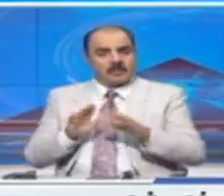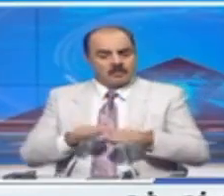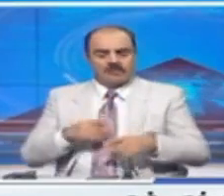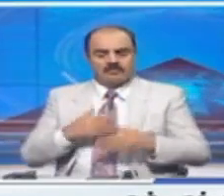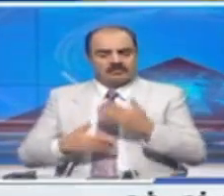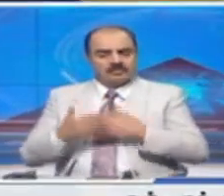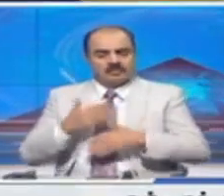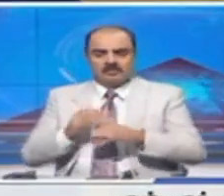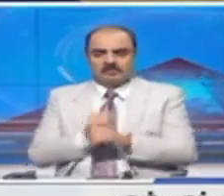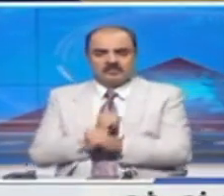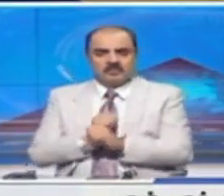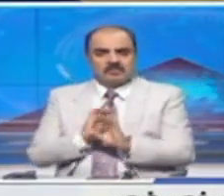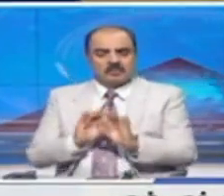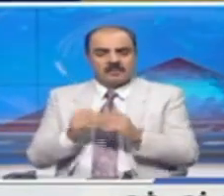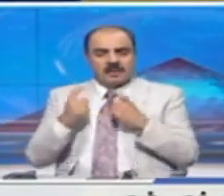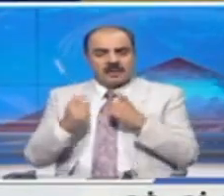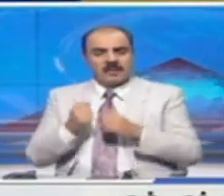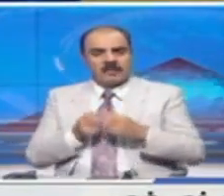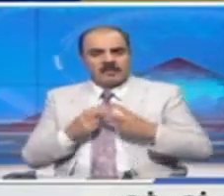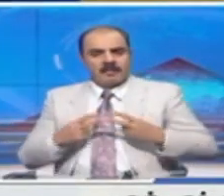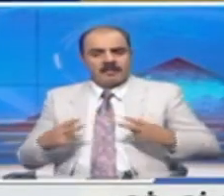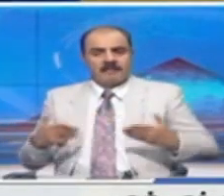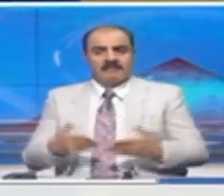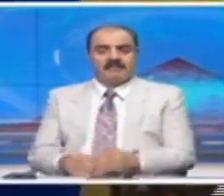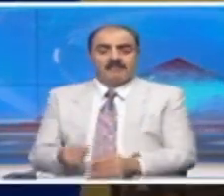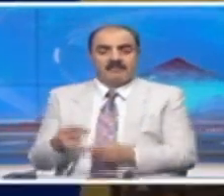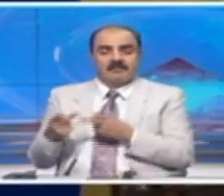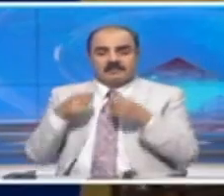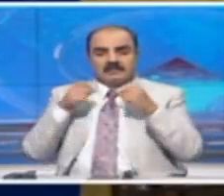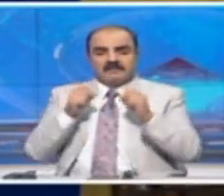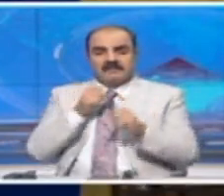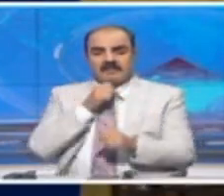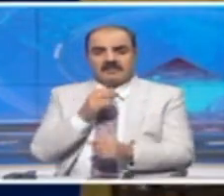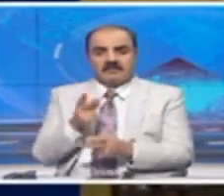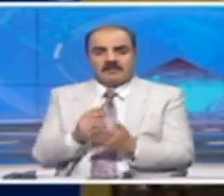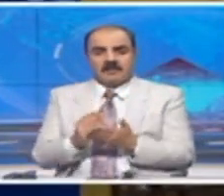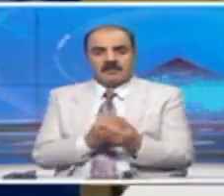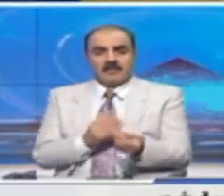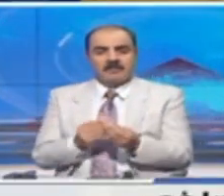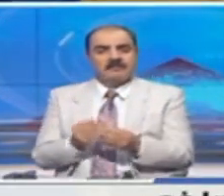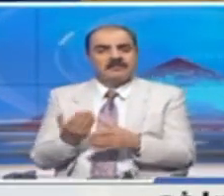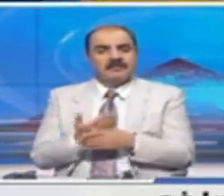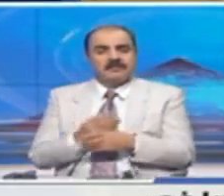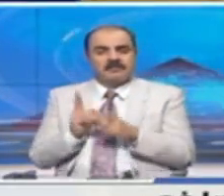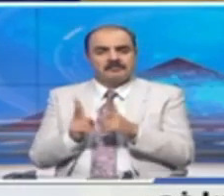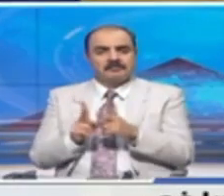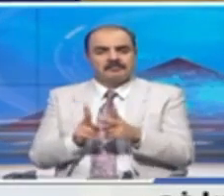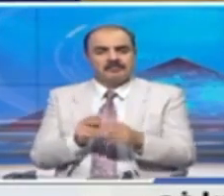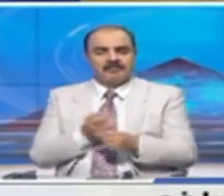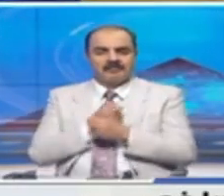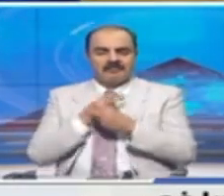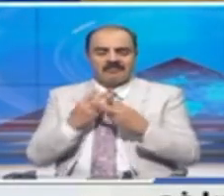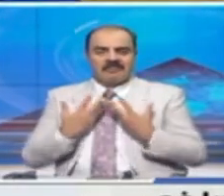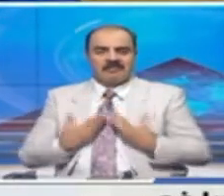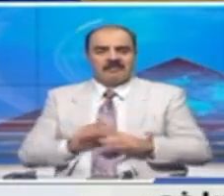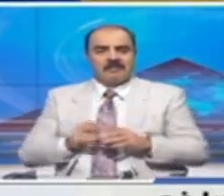والحالية المثمرة في مجال النقل. جاء ذلك خلال استقبال الوزير السفيرة الفرنسية بالقاهرة، وذلك بمناسبة انتهاء